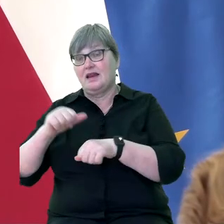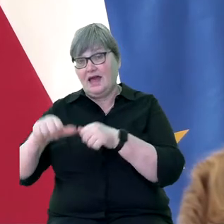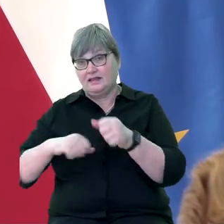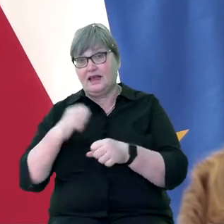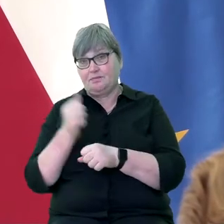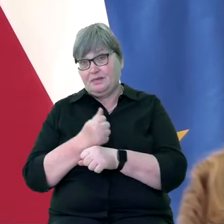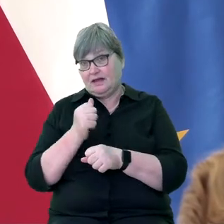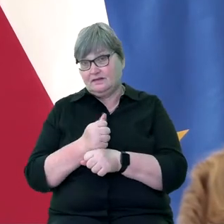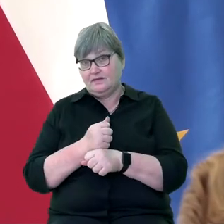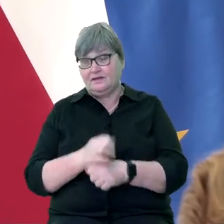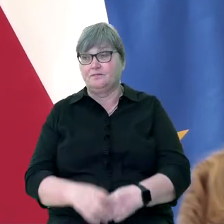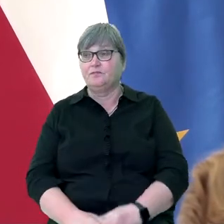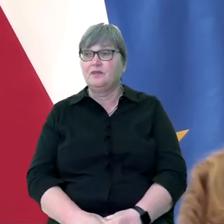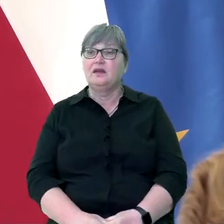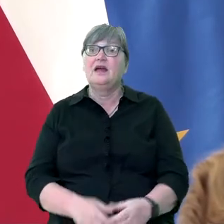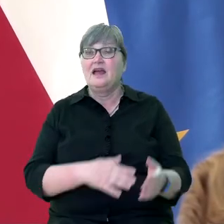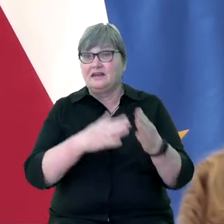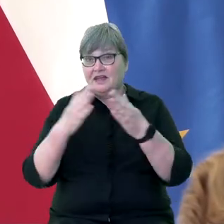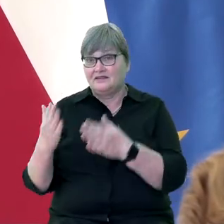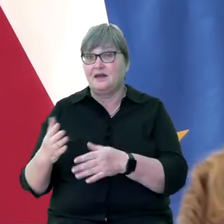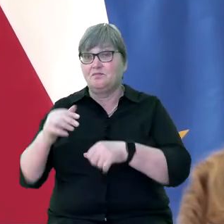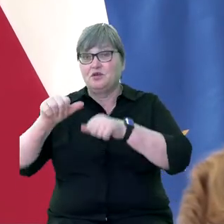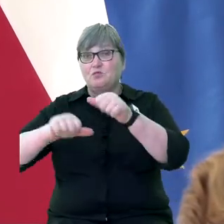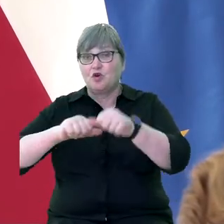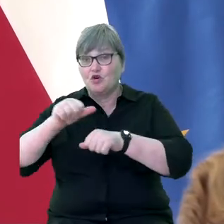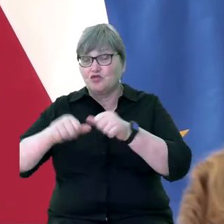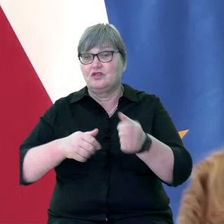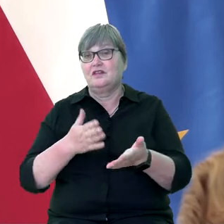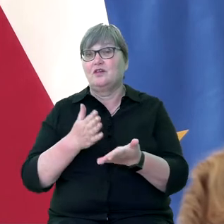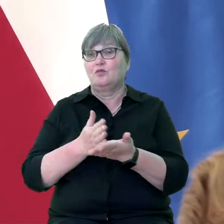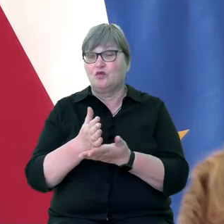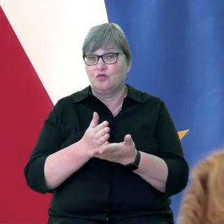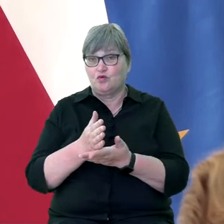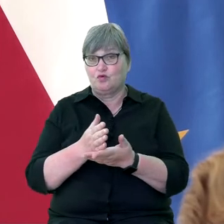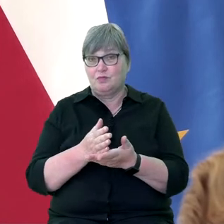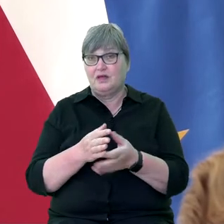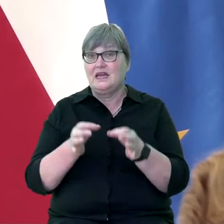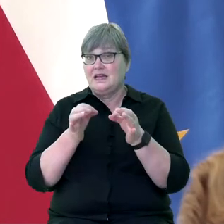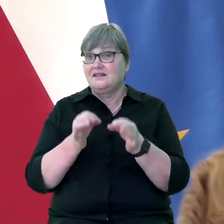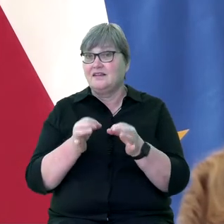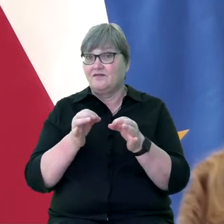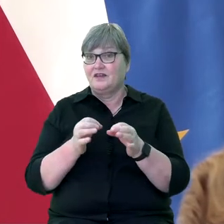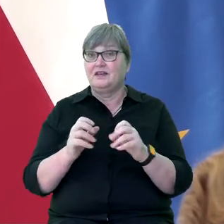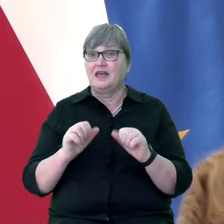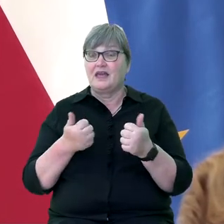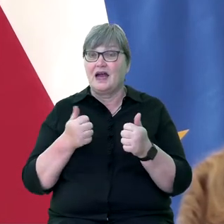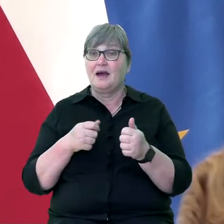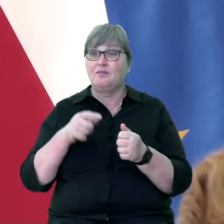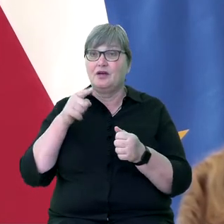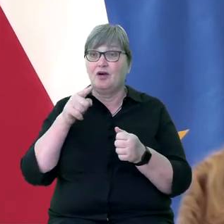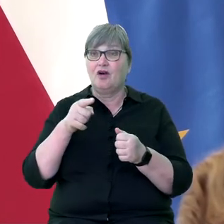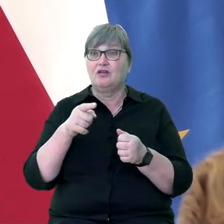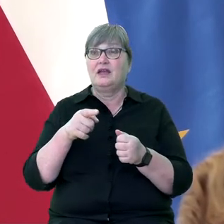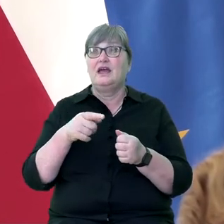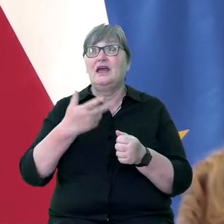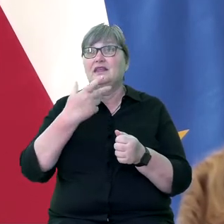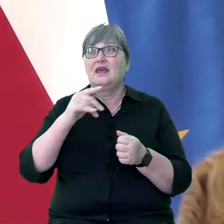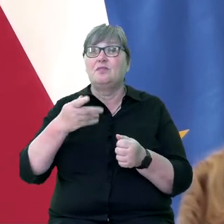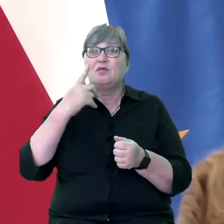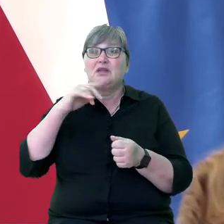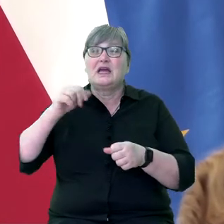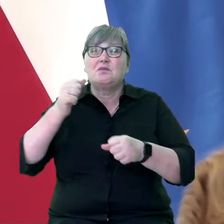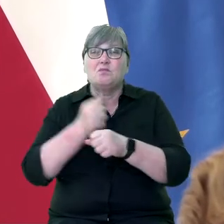leciom i rocznicom służby cywilnej, oby nie były one tak naznaczone dramatyzmem, jak to